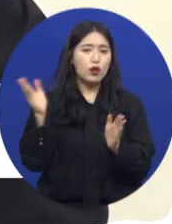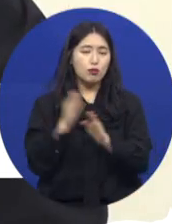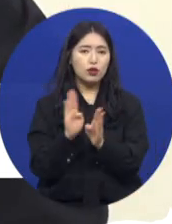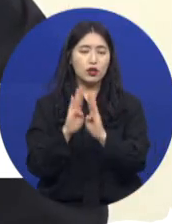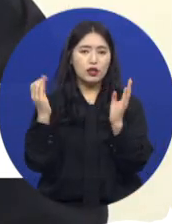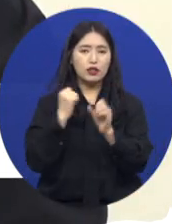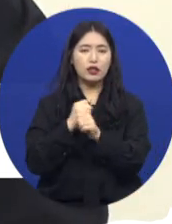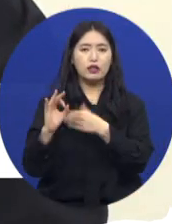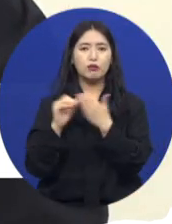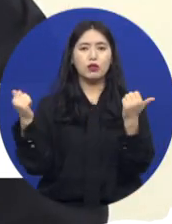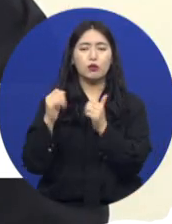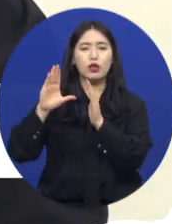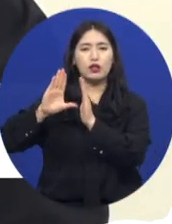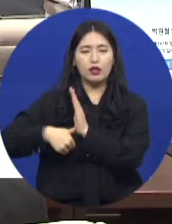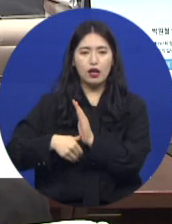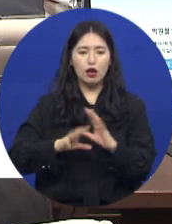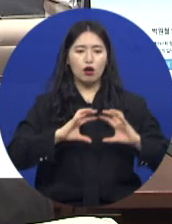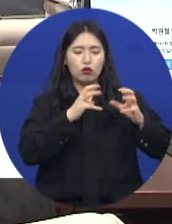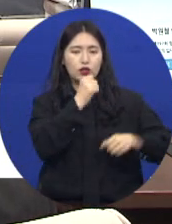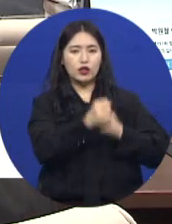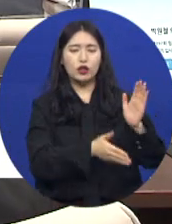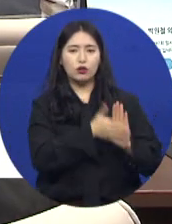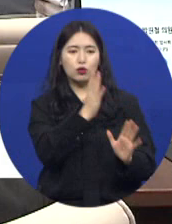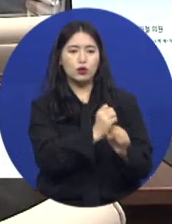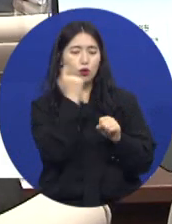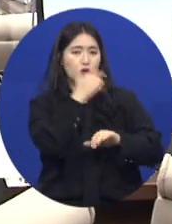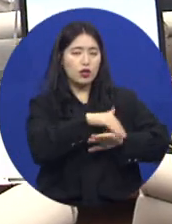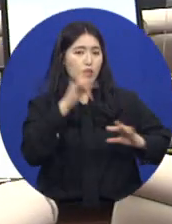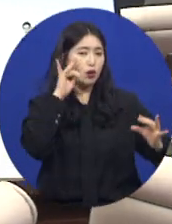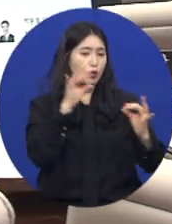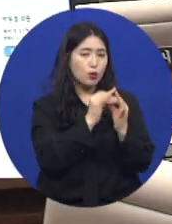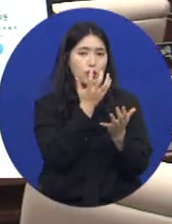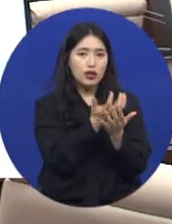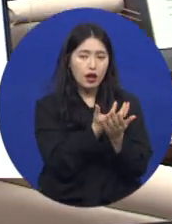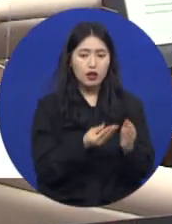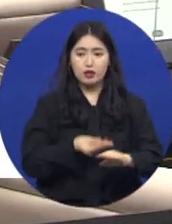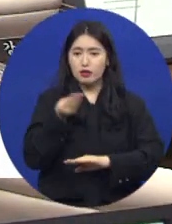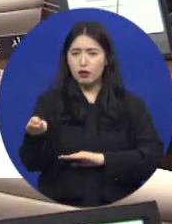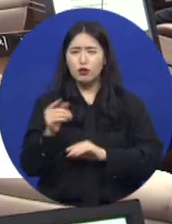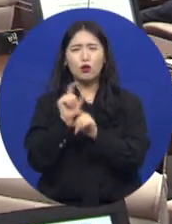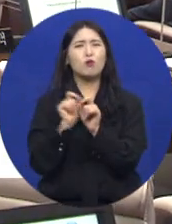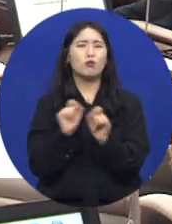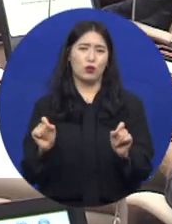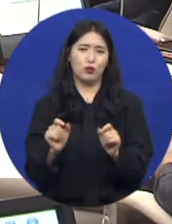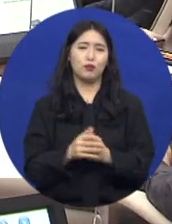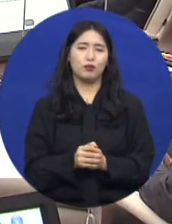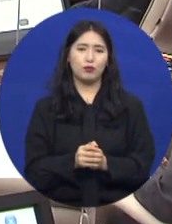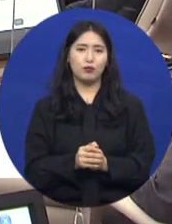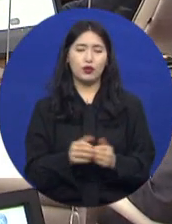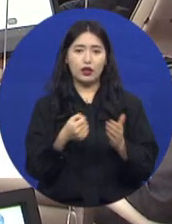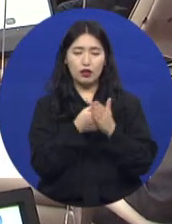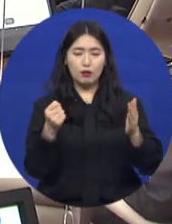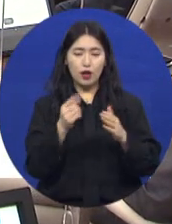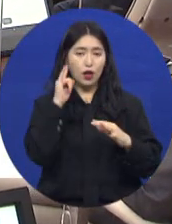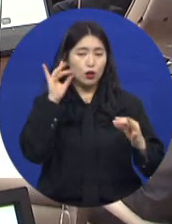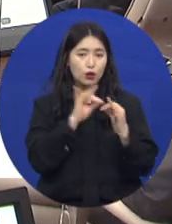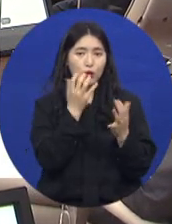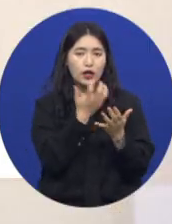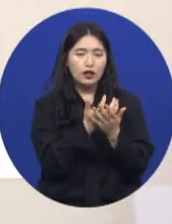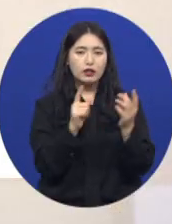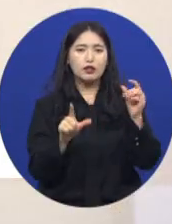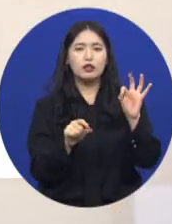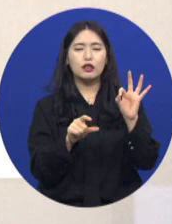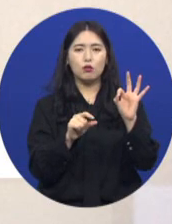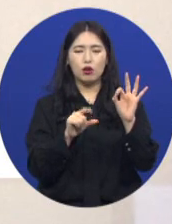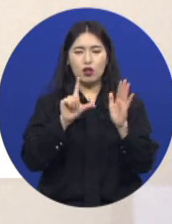임시회에 국제자유도시 종합계획안 동의안 상정을 보류하기로 했습니다. 이에 따라 동의안은 10월